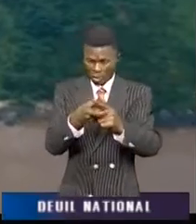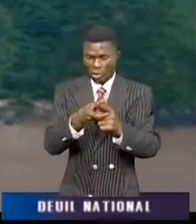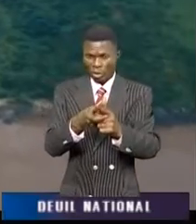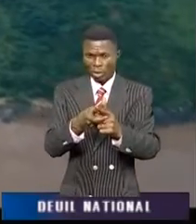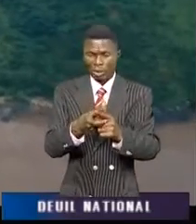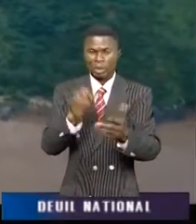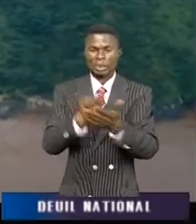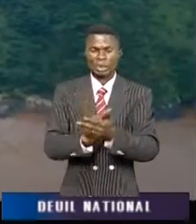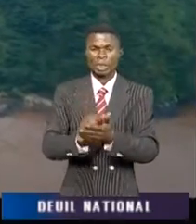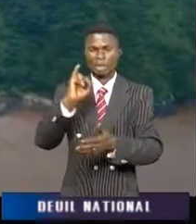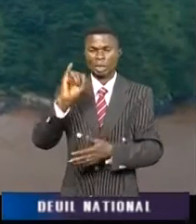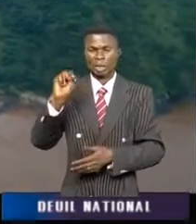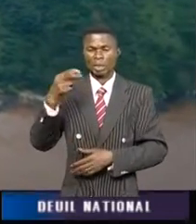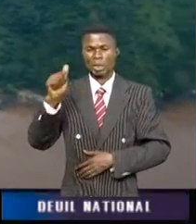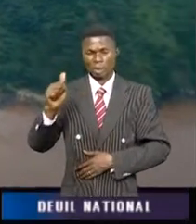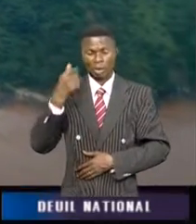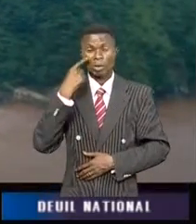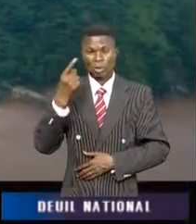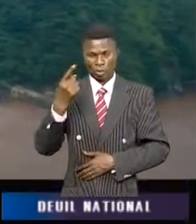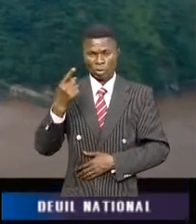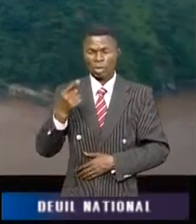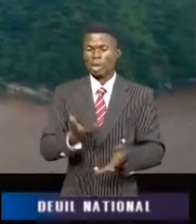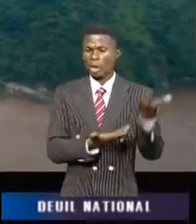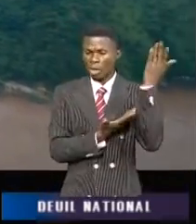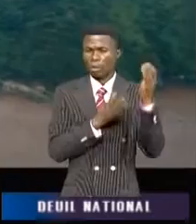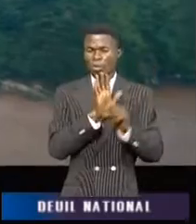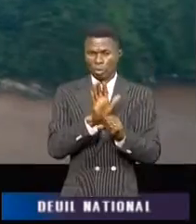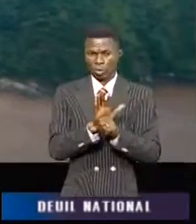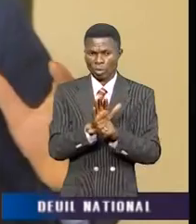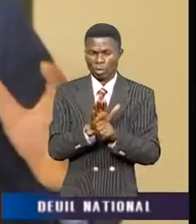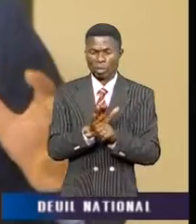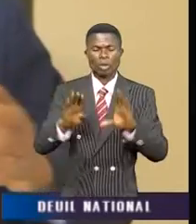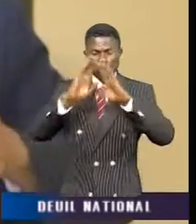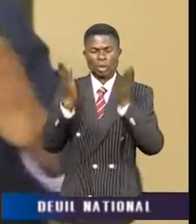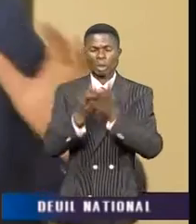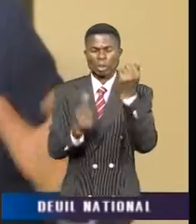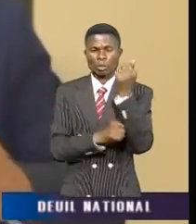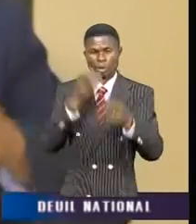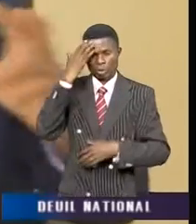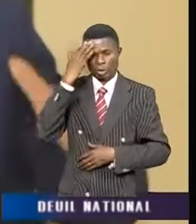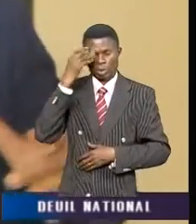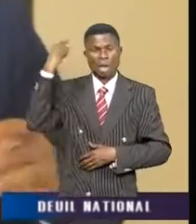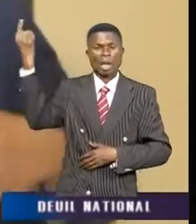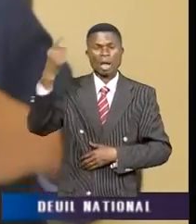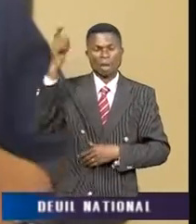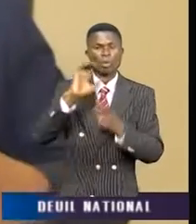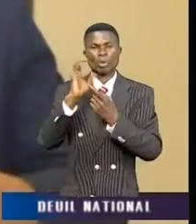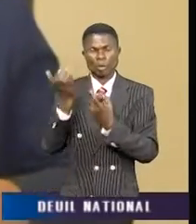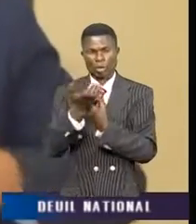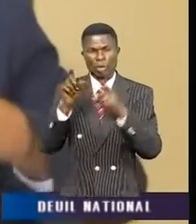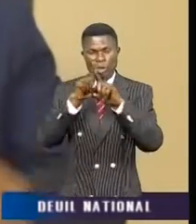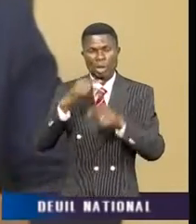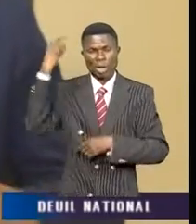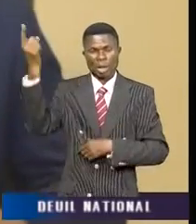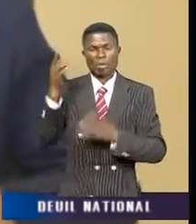Inga. Donc vous voyez, c'est important. Ça, tout le monde le sait, déjà le monde culturel, mais aussi le